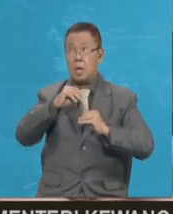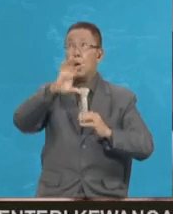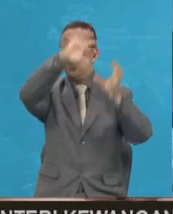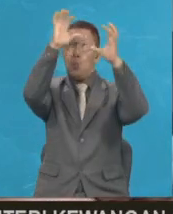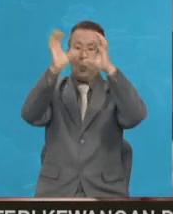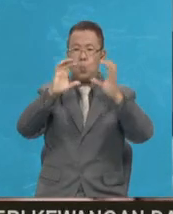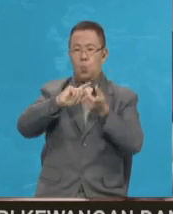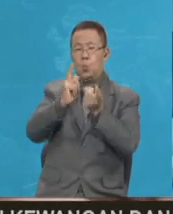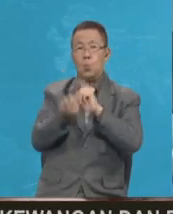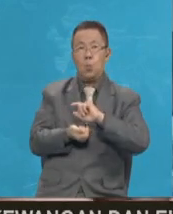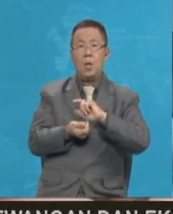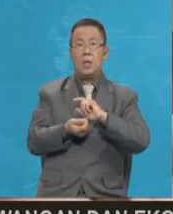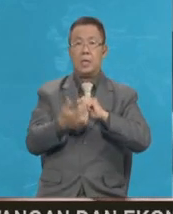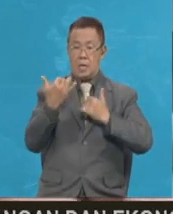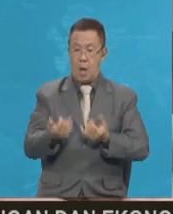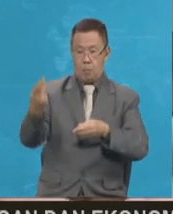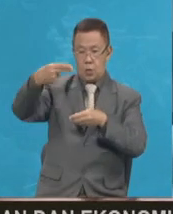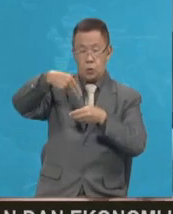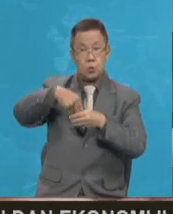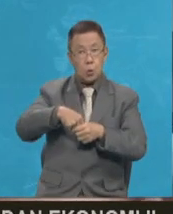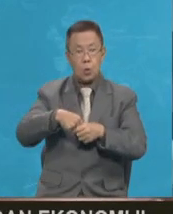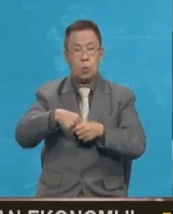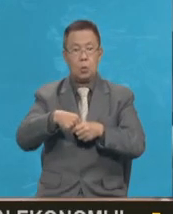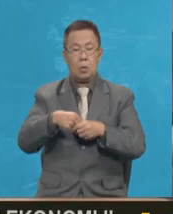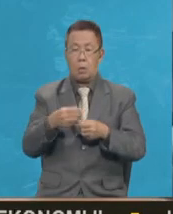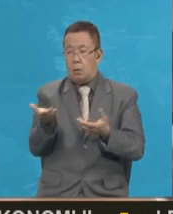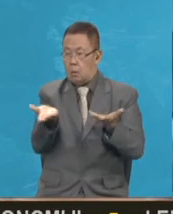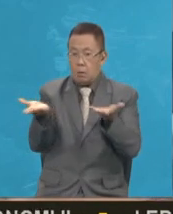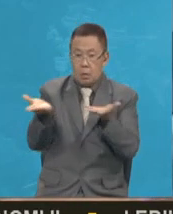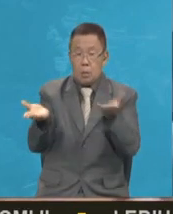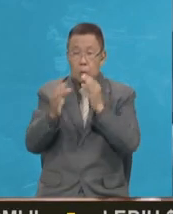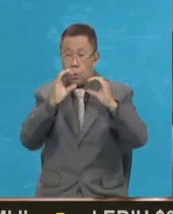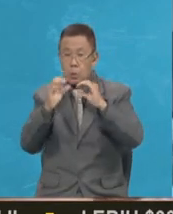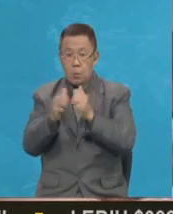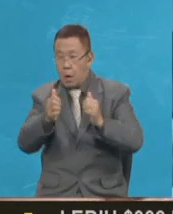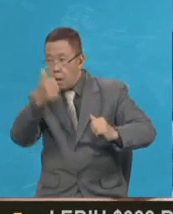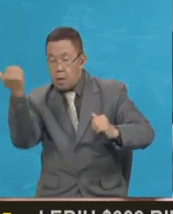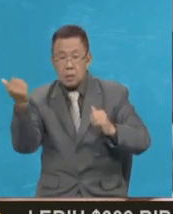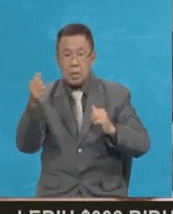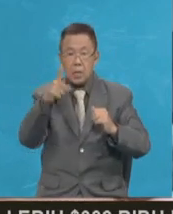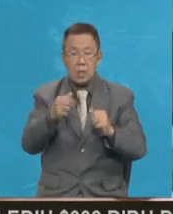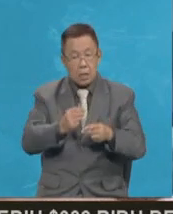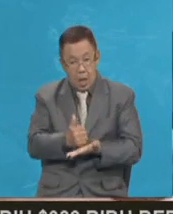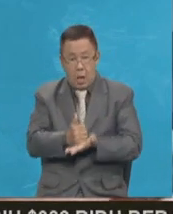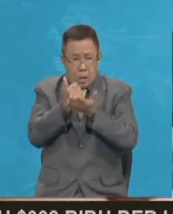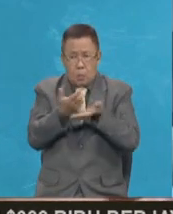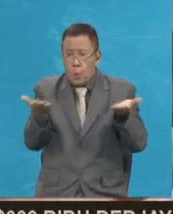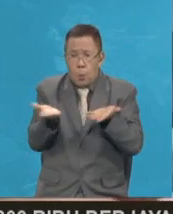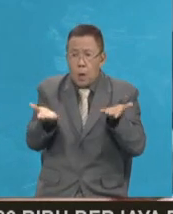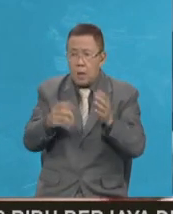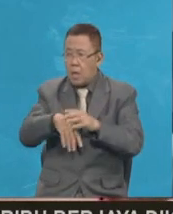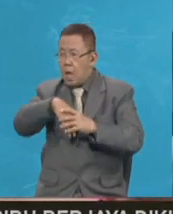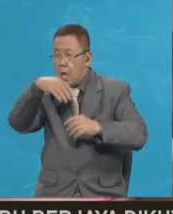climate change something like that is pingin sama bisa film competition gua updates on What is going on